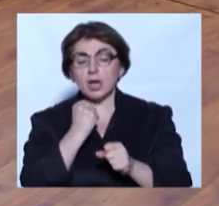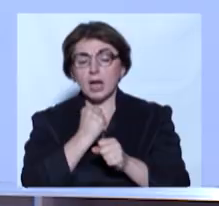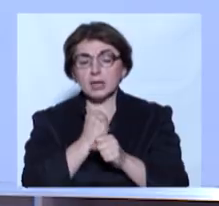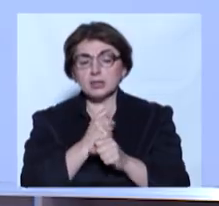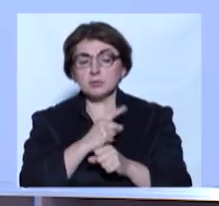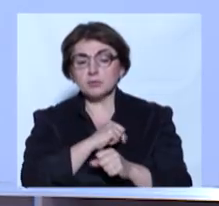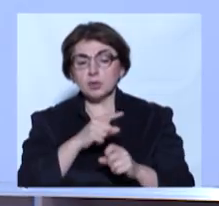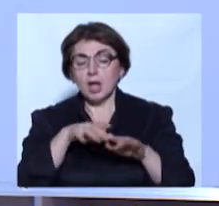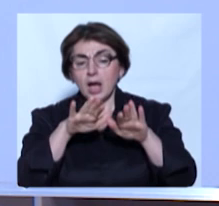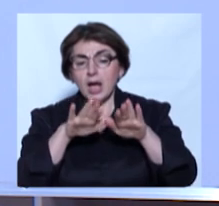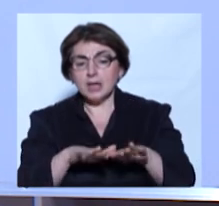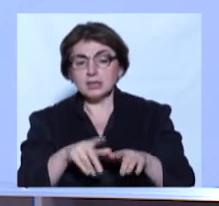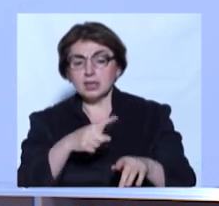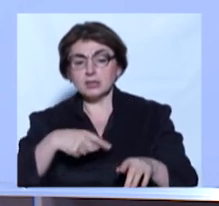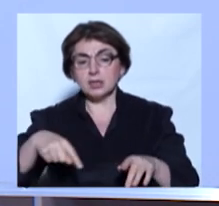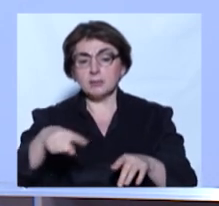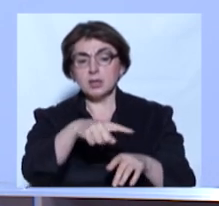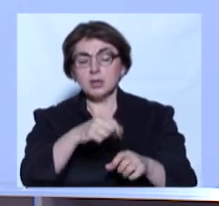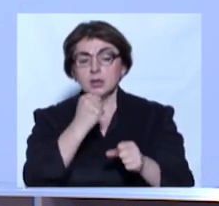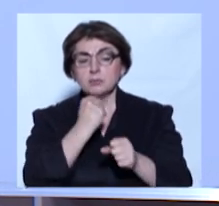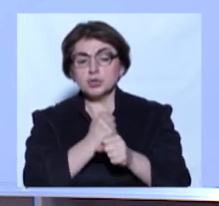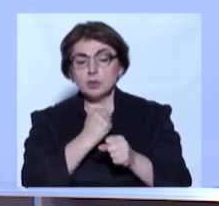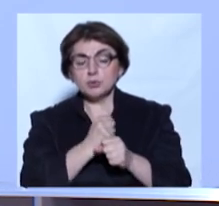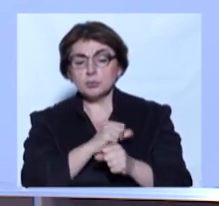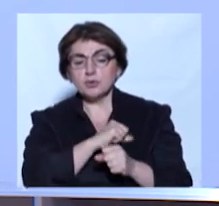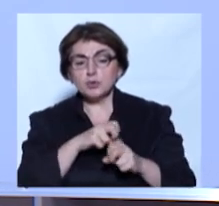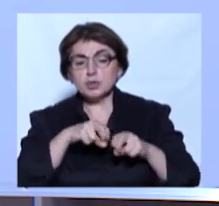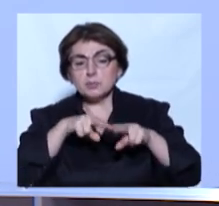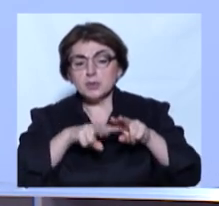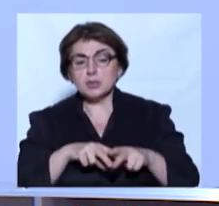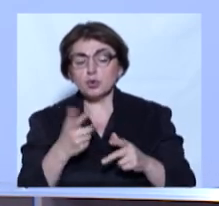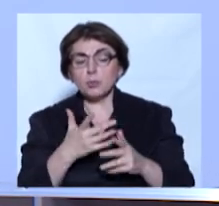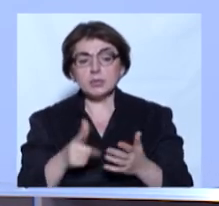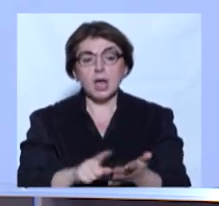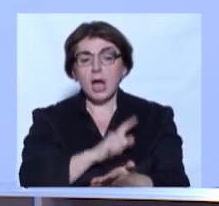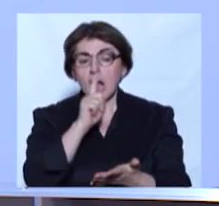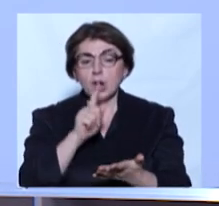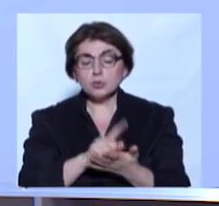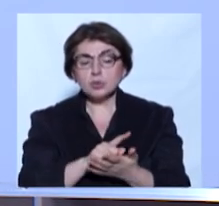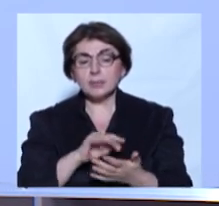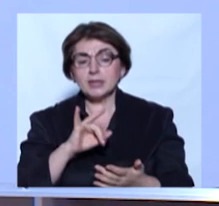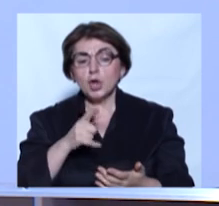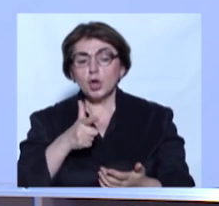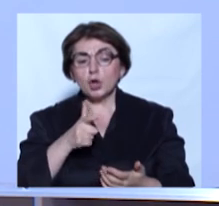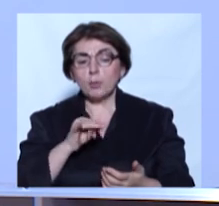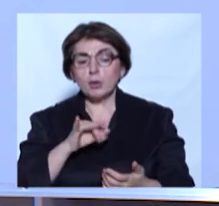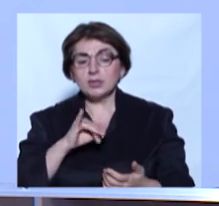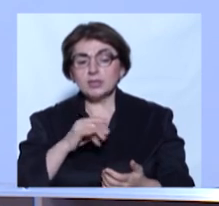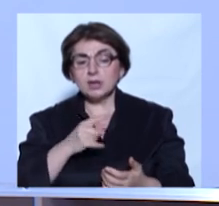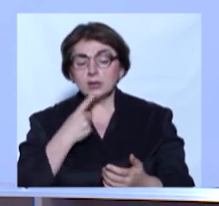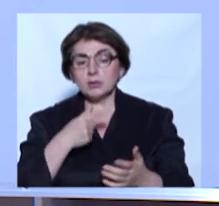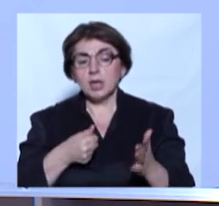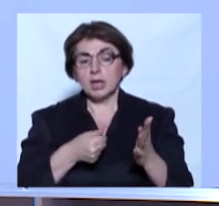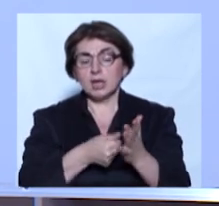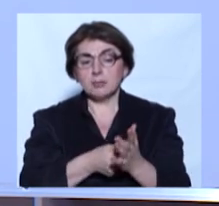და ადგილობრივ დონეზე შემუშავებული ინდიკატორები, რომელიც აუცილებლად გლობალურ ინდიკატორებს, რა თქმა უნდა,